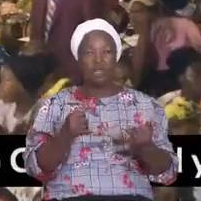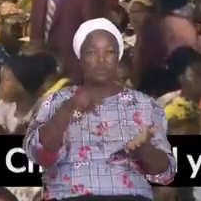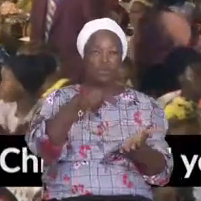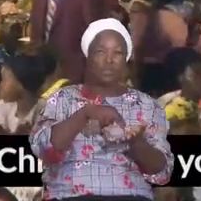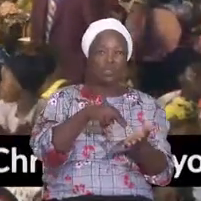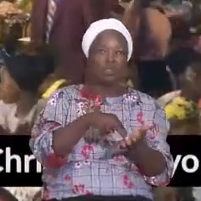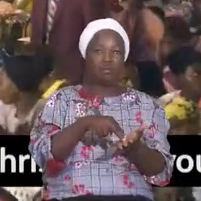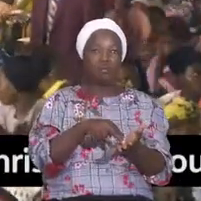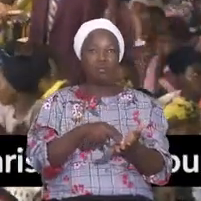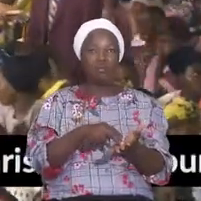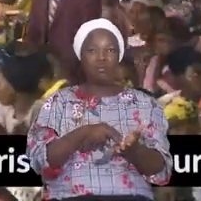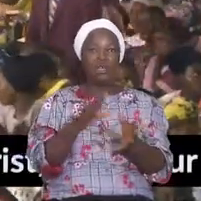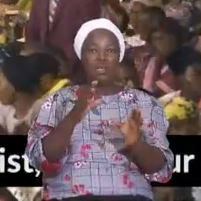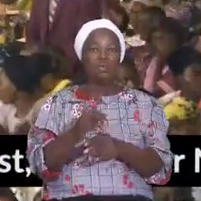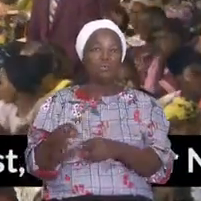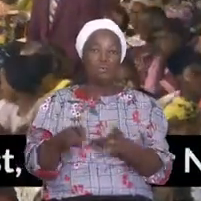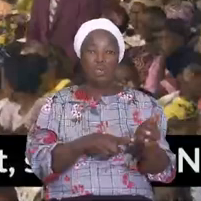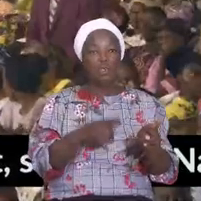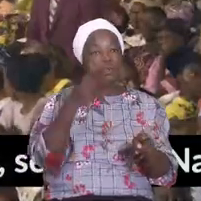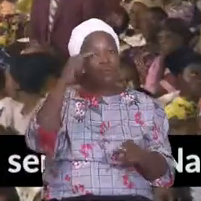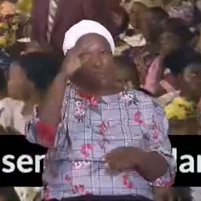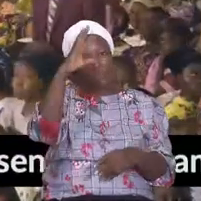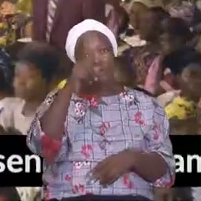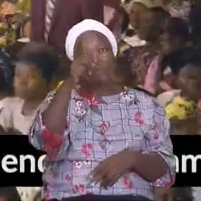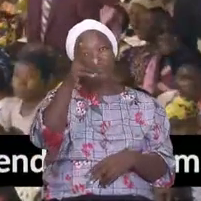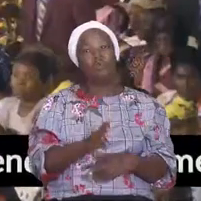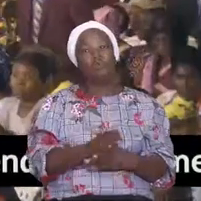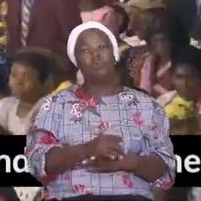pour le miracle, parce que l'homme de Dieu reviendra pour la prière.